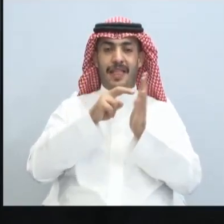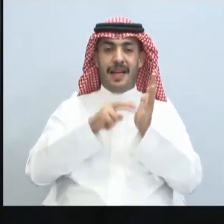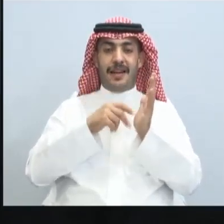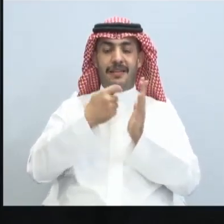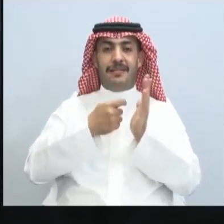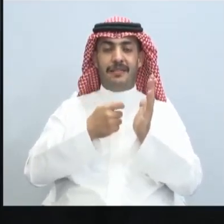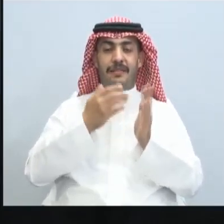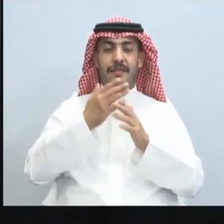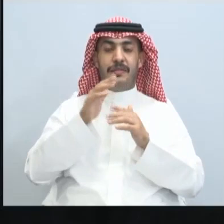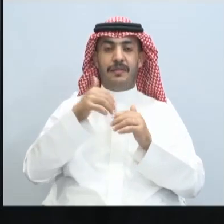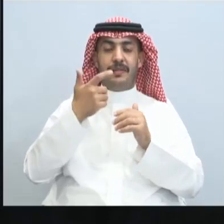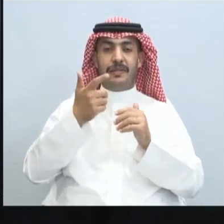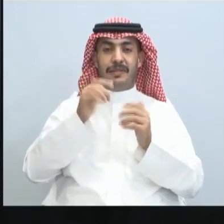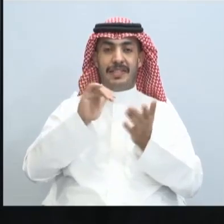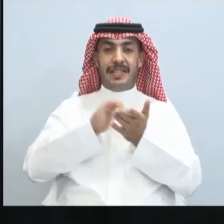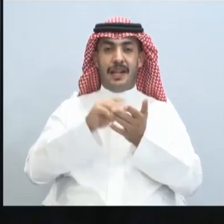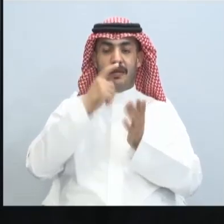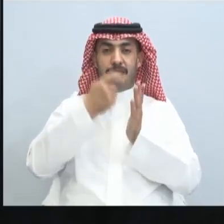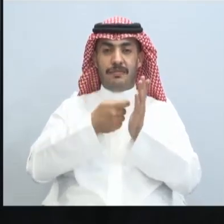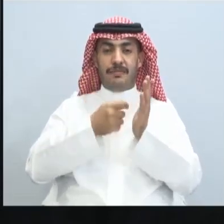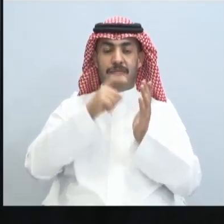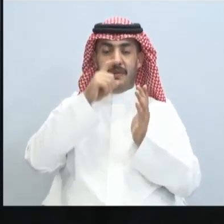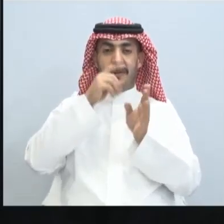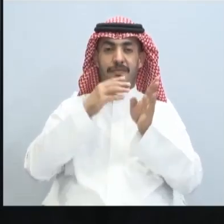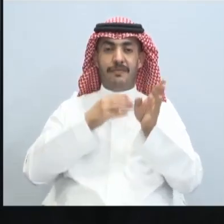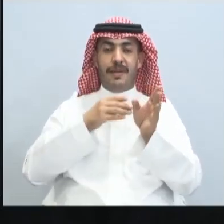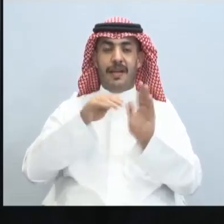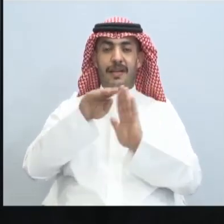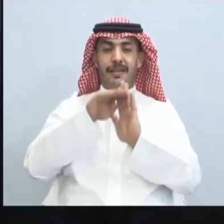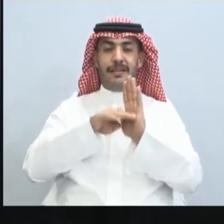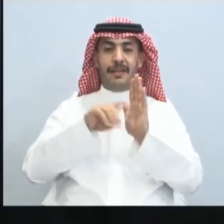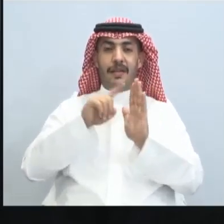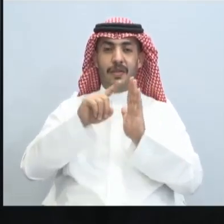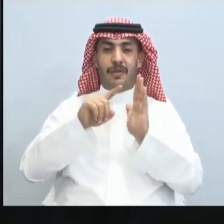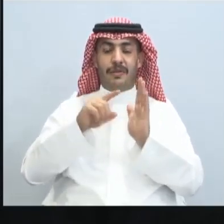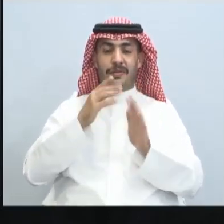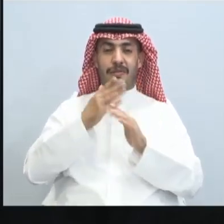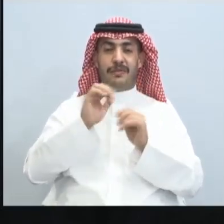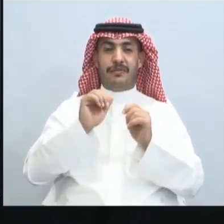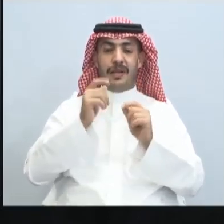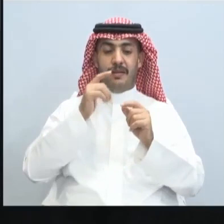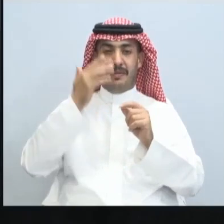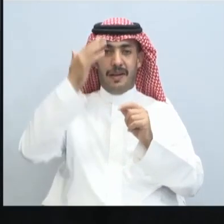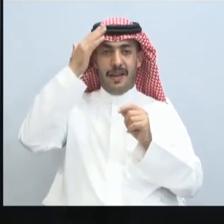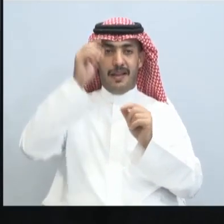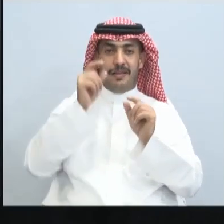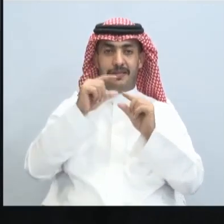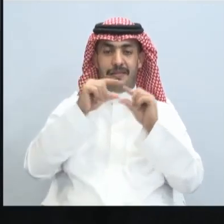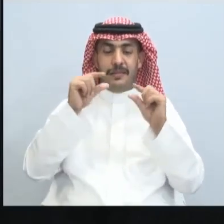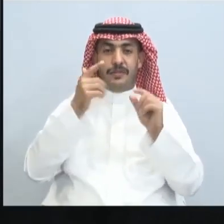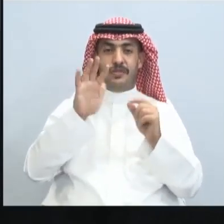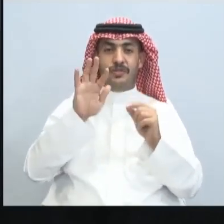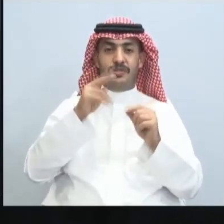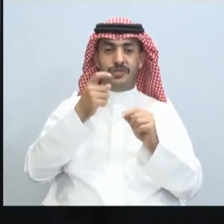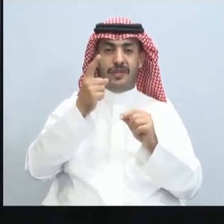وبالتالي حينما ياتي السكرتير لان يكتب لابد ان يتبع هذه الخطوات من وضع الترويسه كيف توضع الشعار